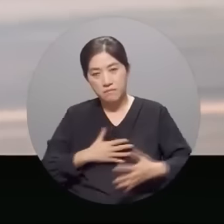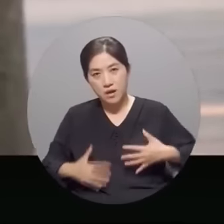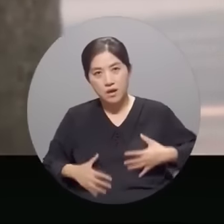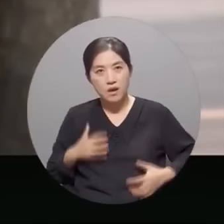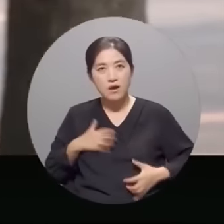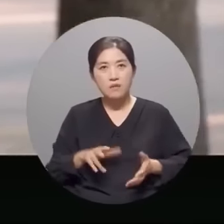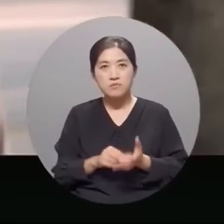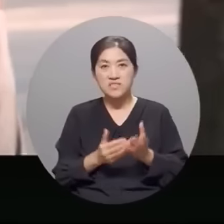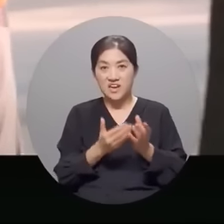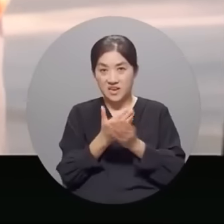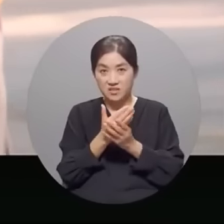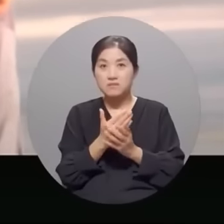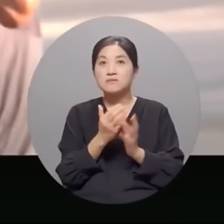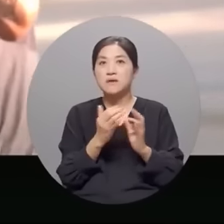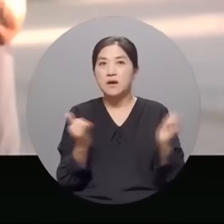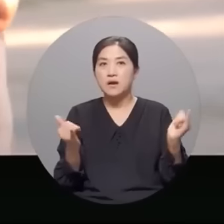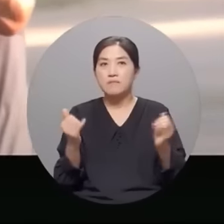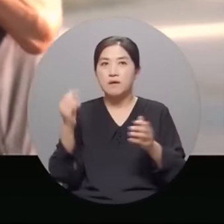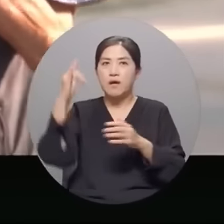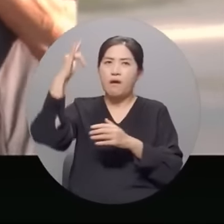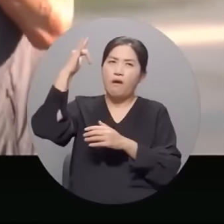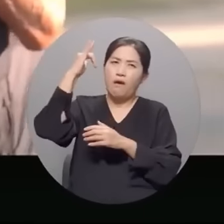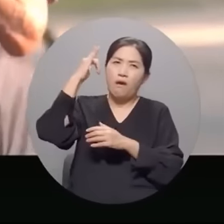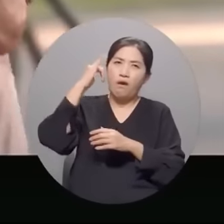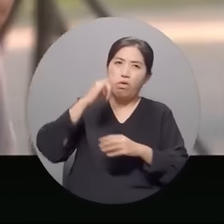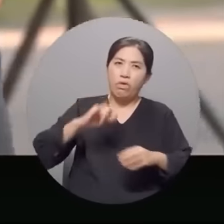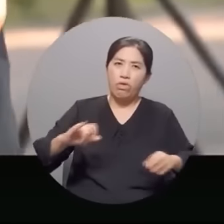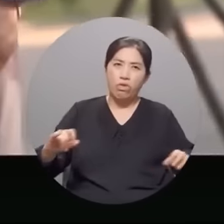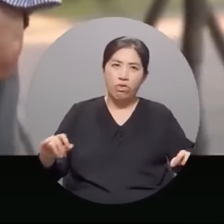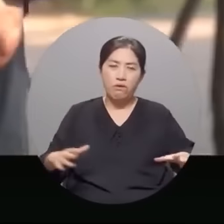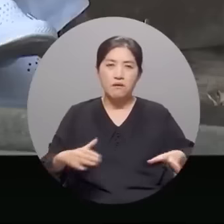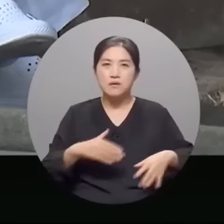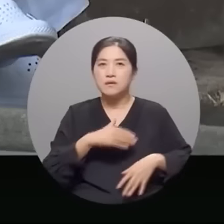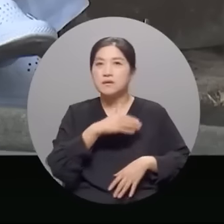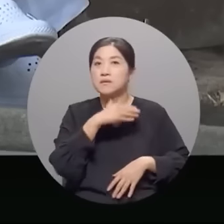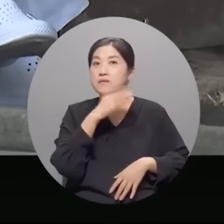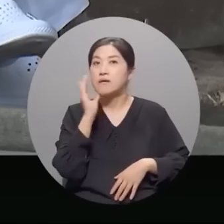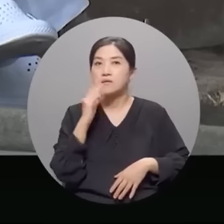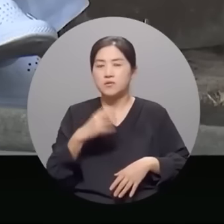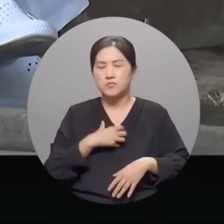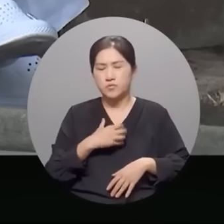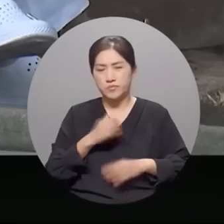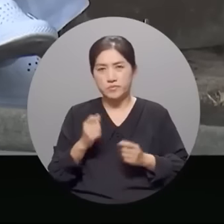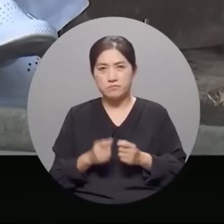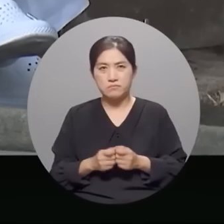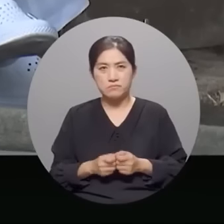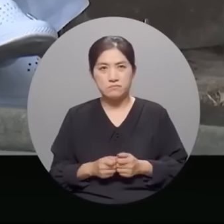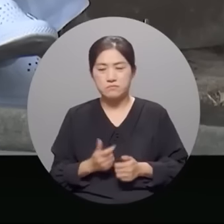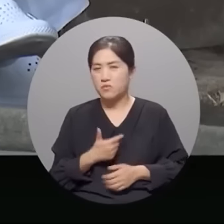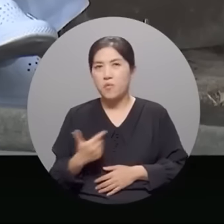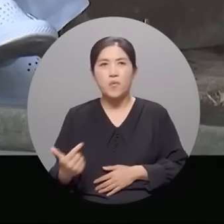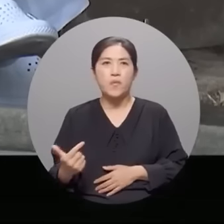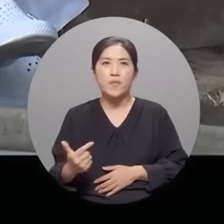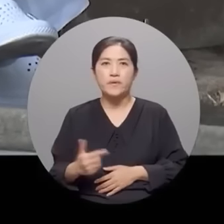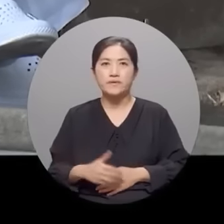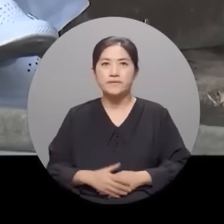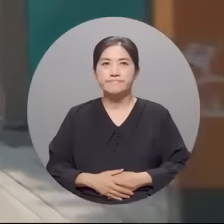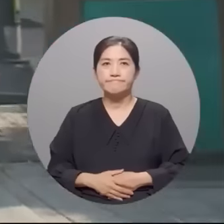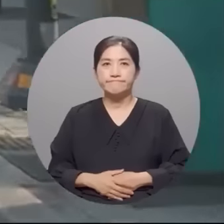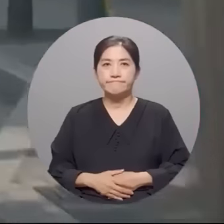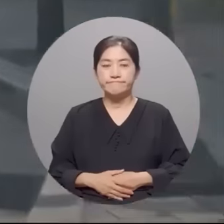문제가 있었을 분들은 그런 영향들이 훨씬 커져서 고연령층이 이제 위험하게 되는